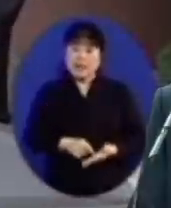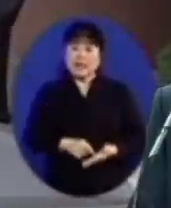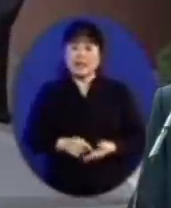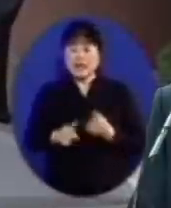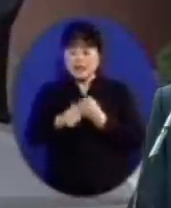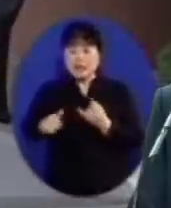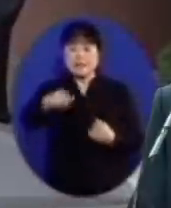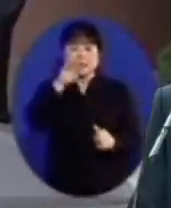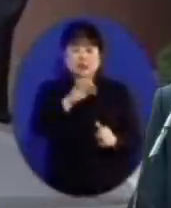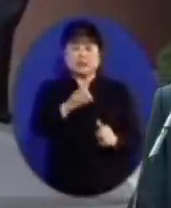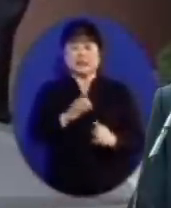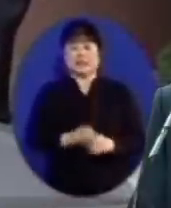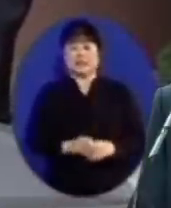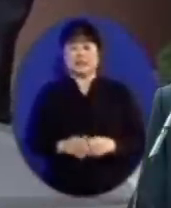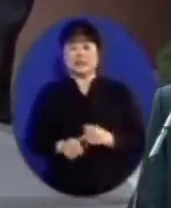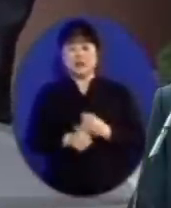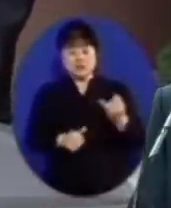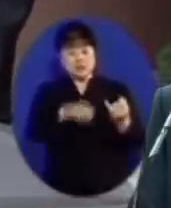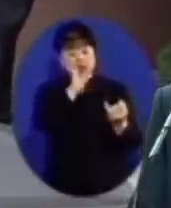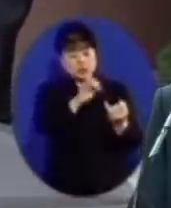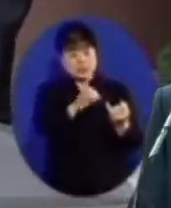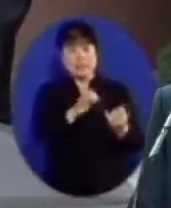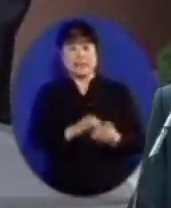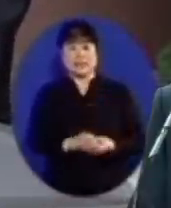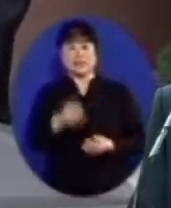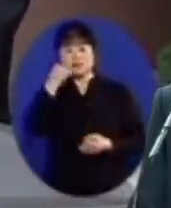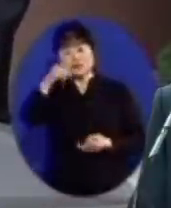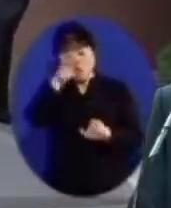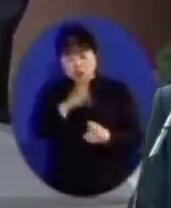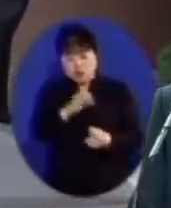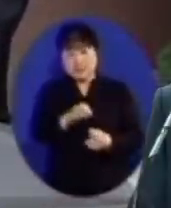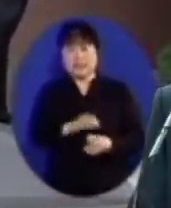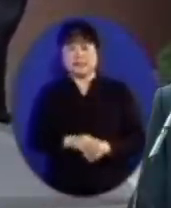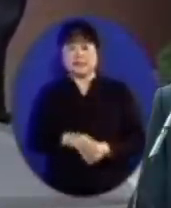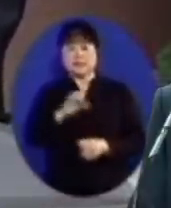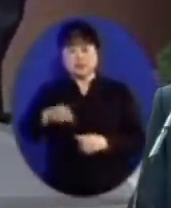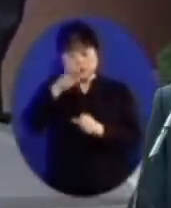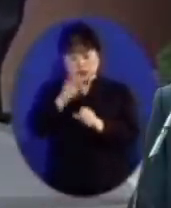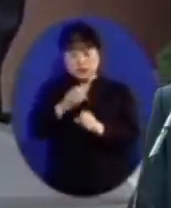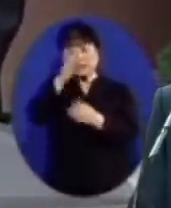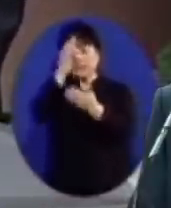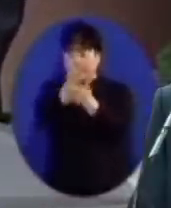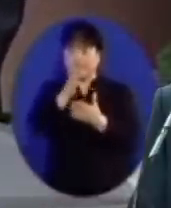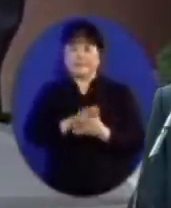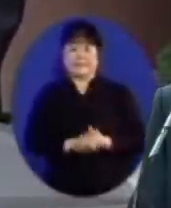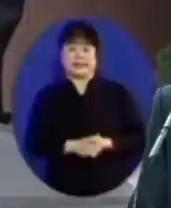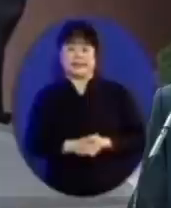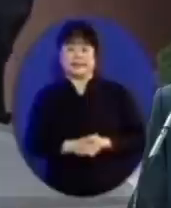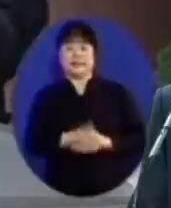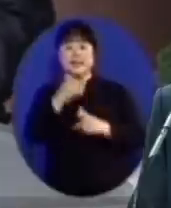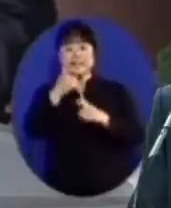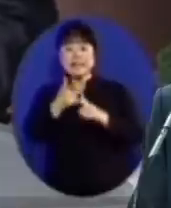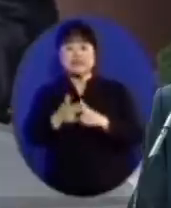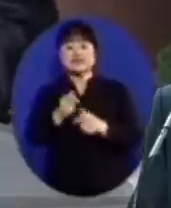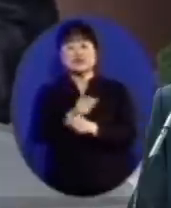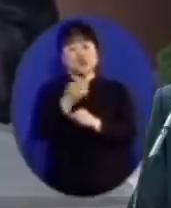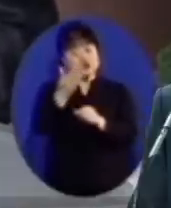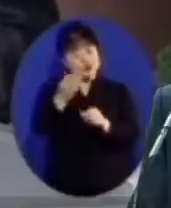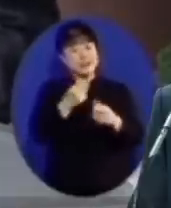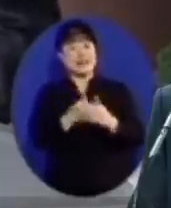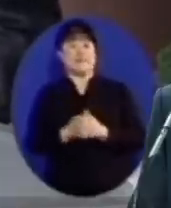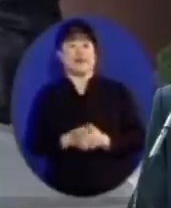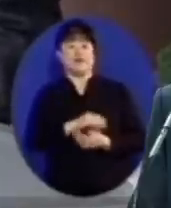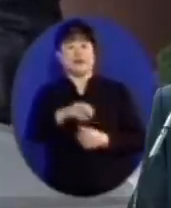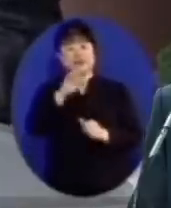남편을 정죄하거나 아내를 정죄하거나 부모를 정죄하거나 이웃을 정죄하지 말아야 되는 것입니다. 예수님이 용서한 사람을 왜